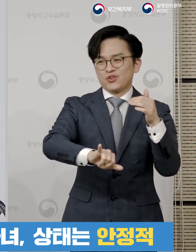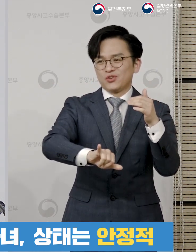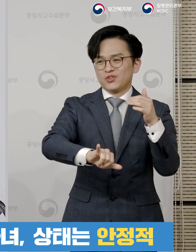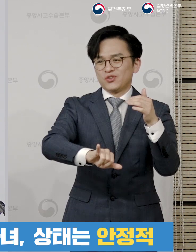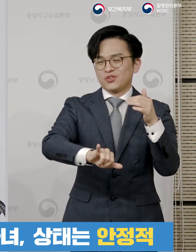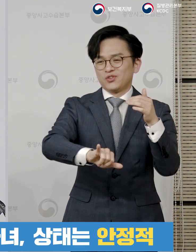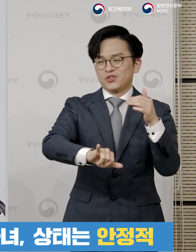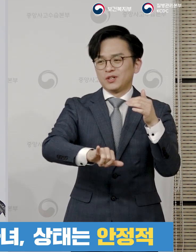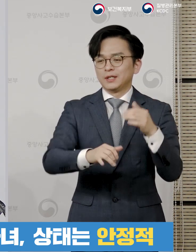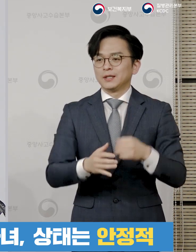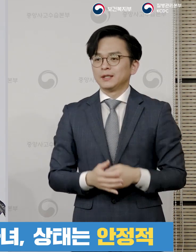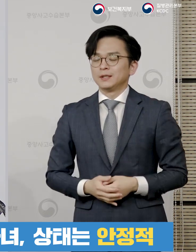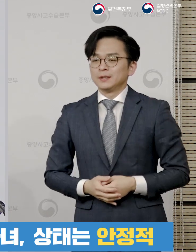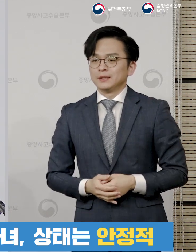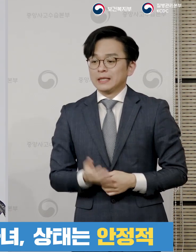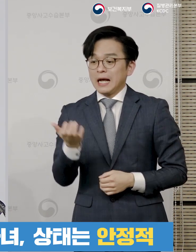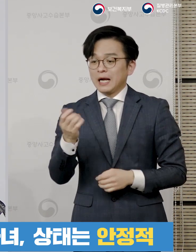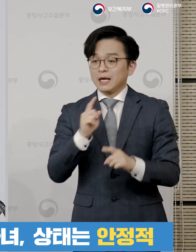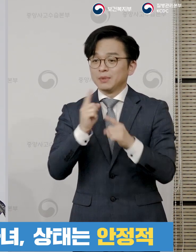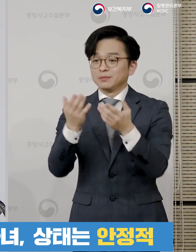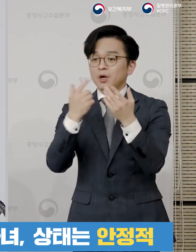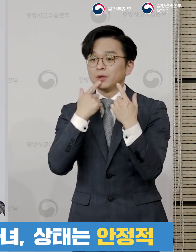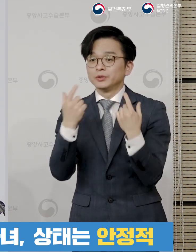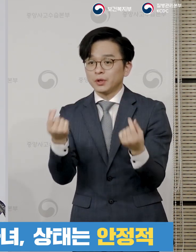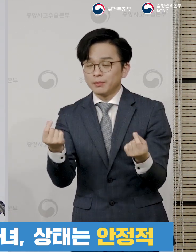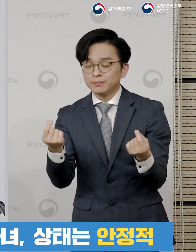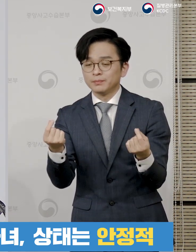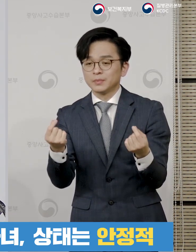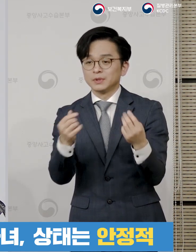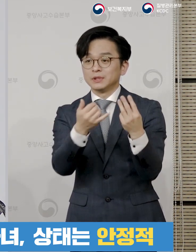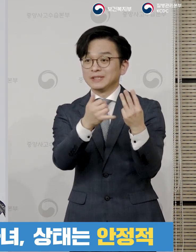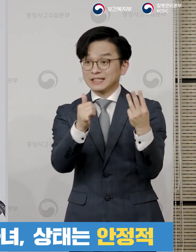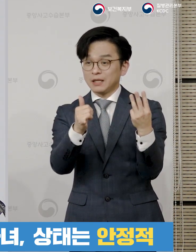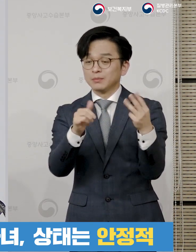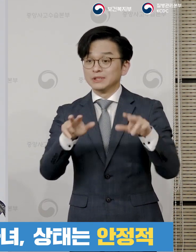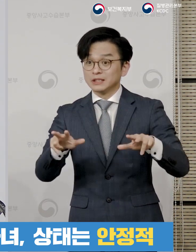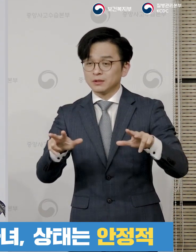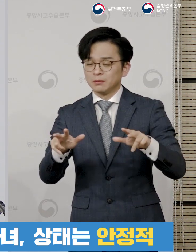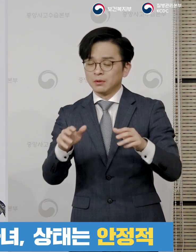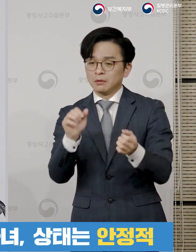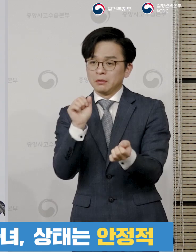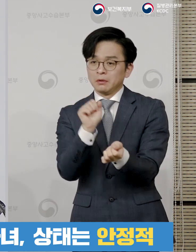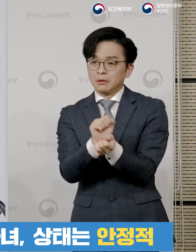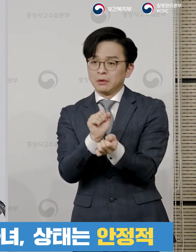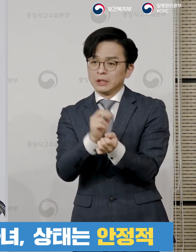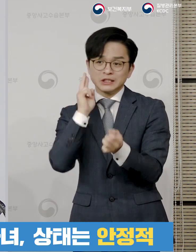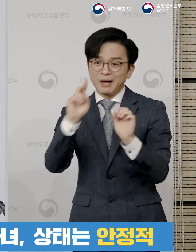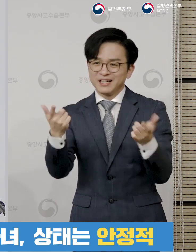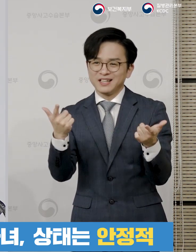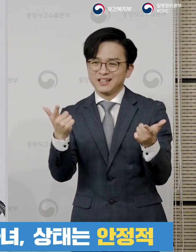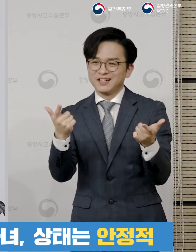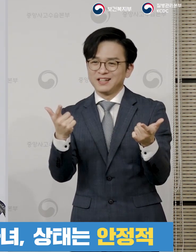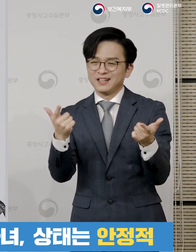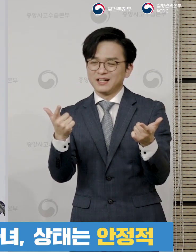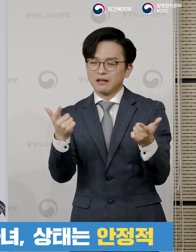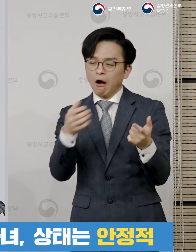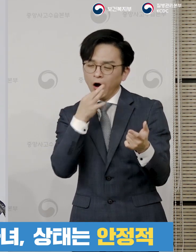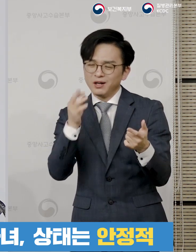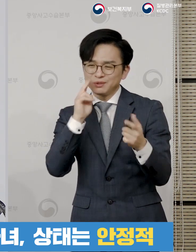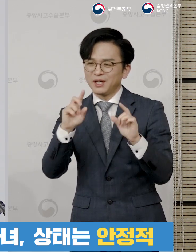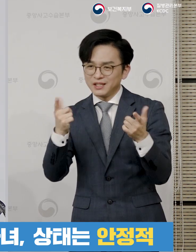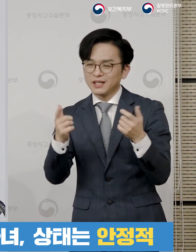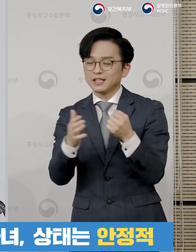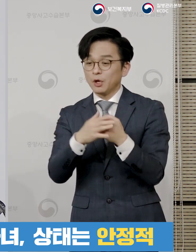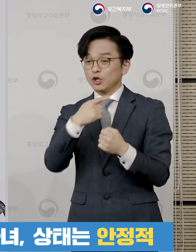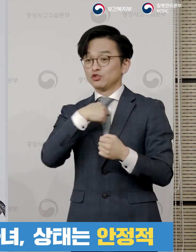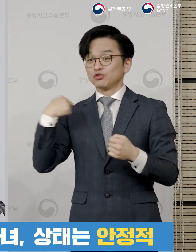자녀입니다. 그리고 서두에 말씀드린 바와 같이 환자들은 상당히 안정적이고 중국 측에서 제공한 양호한